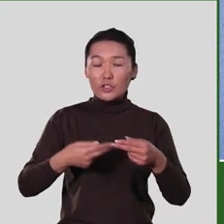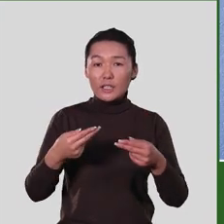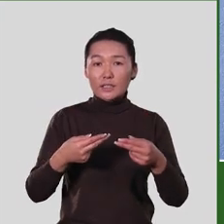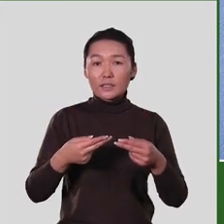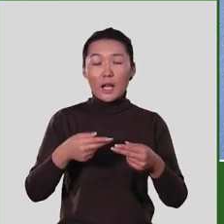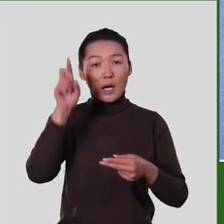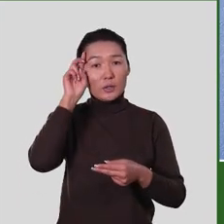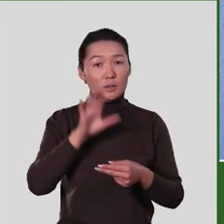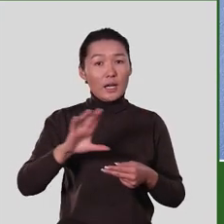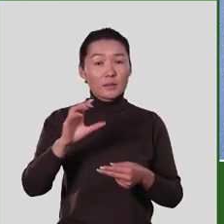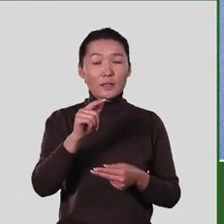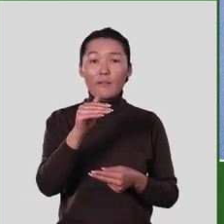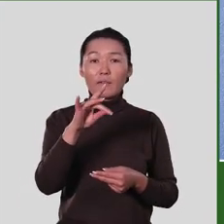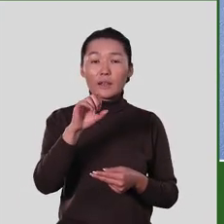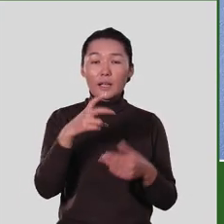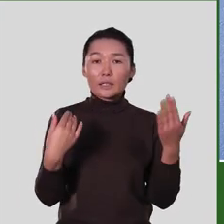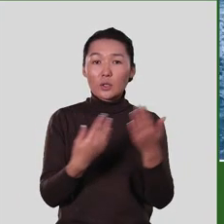государственном флаге Новой Зеландии.